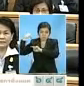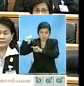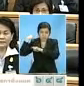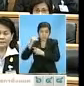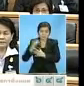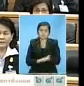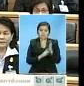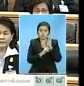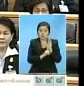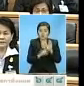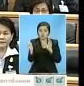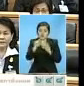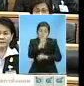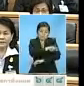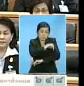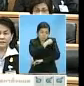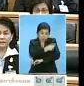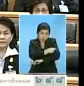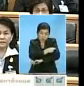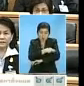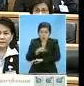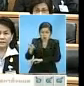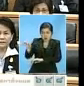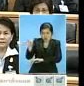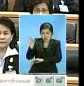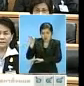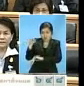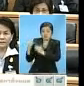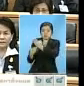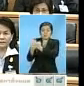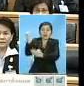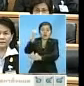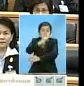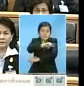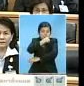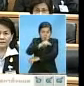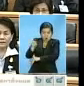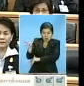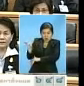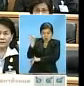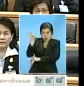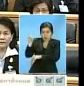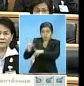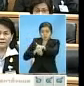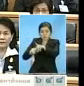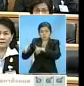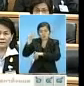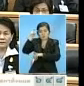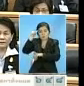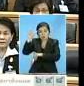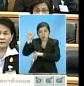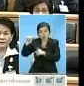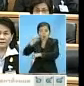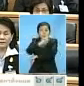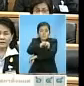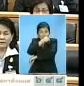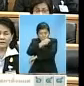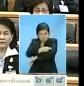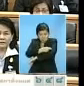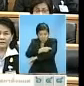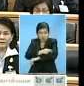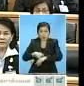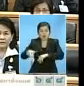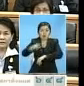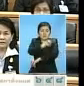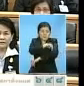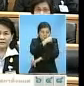ช่นอย่างต้องการหมอก็ให้แพทยสภาเขาเลือกกันเองว่าเอาหมอชนบทมา1คนเอาหมอในเมืองเข้ามา1ค